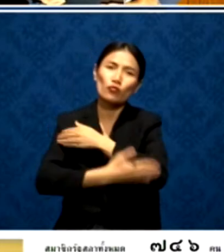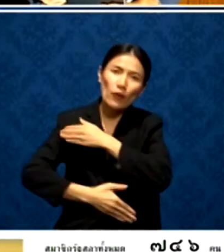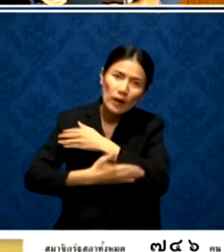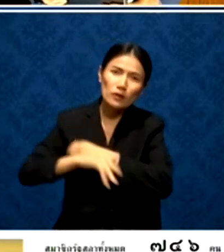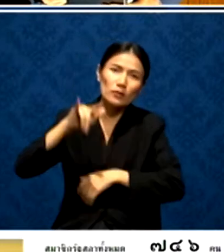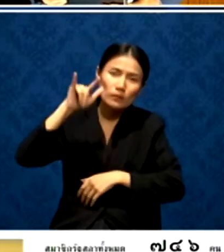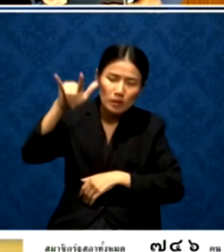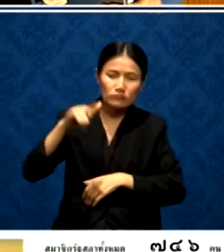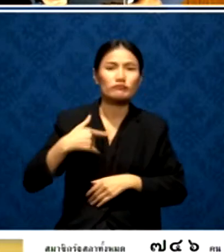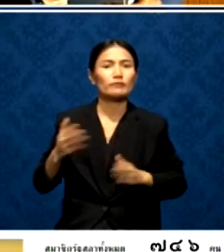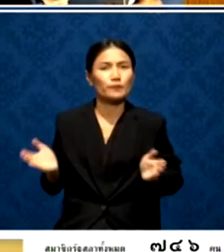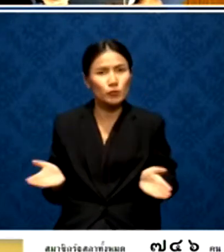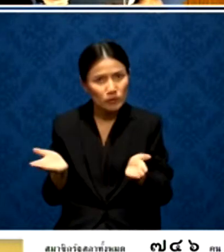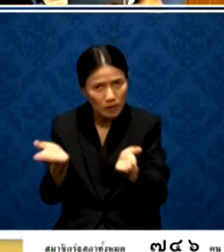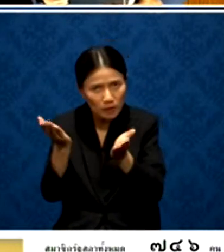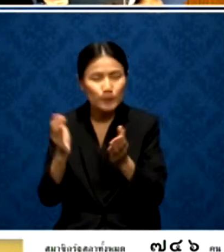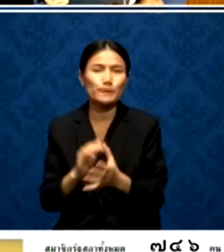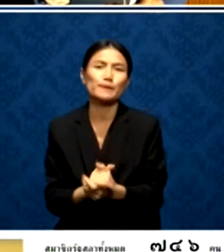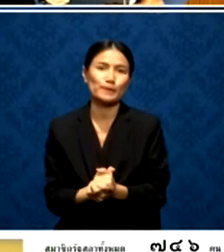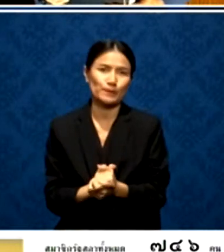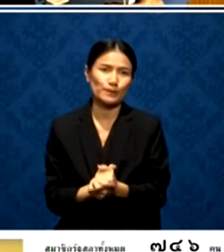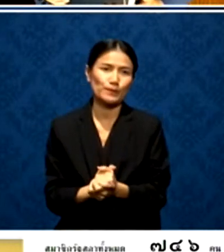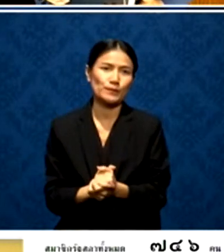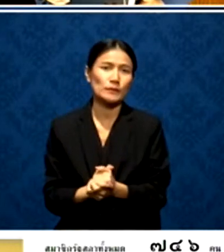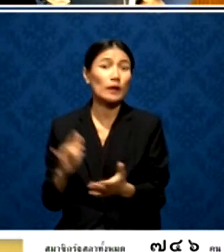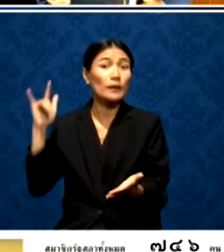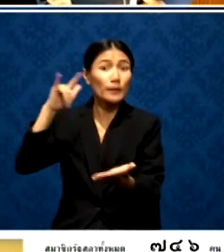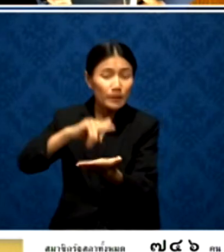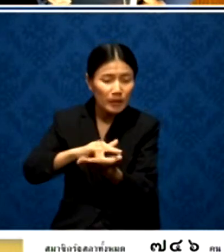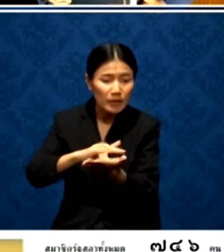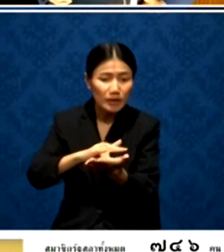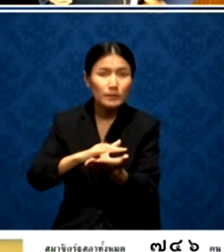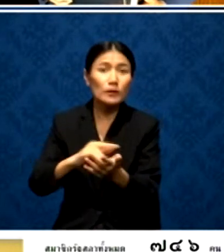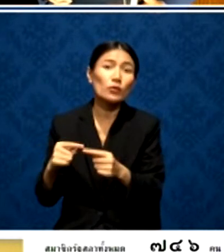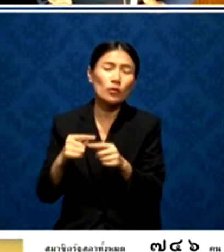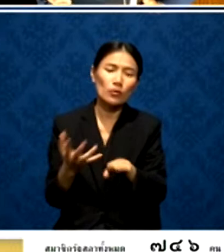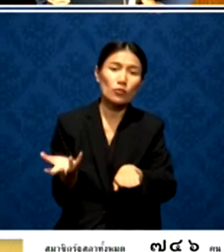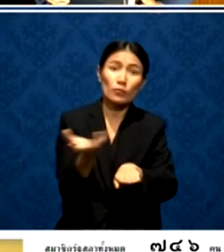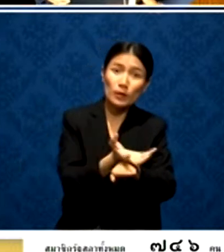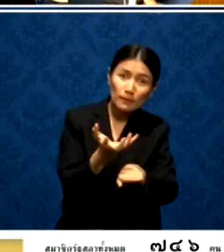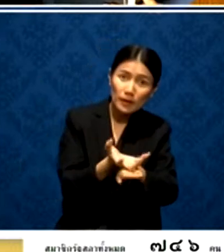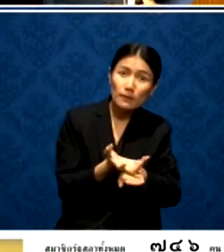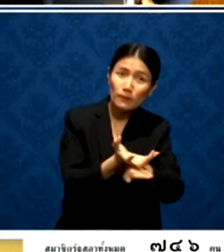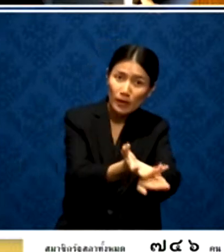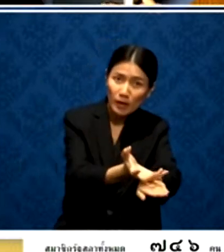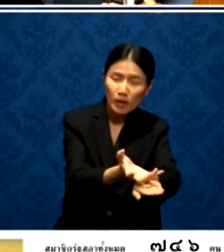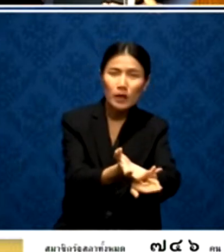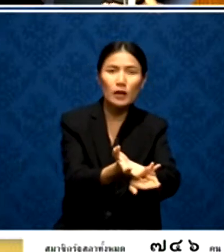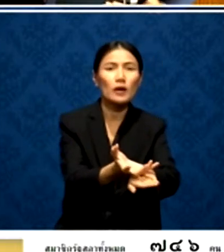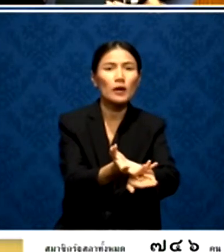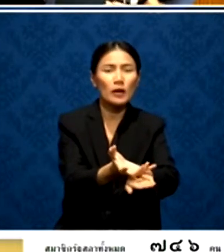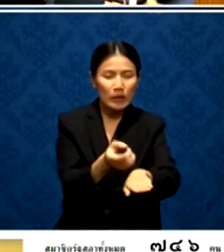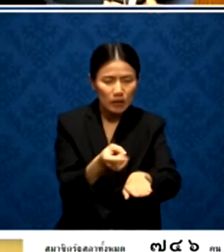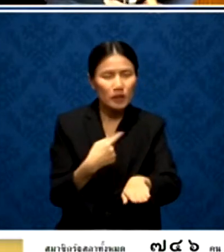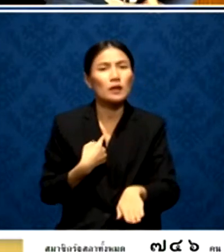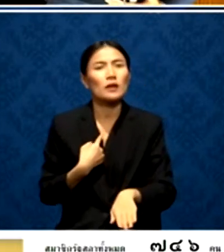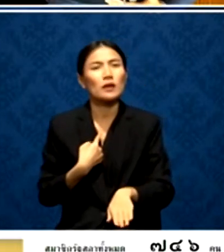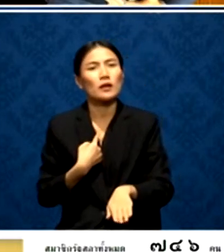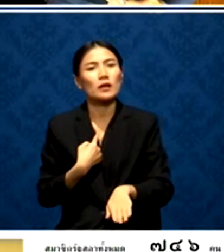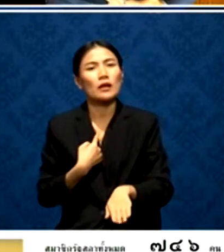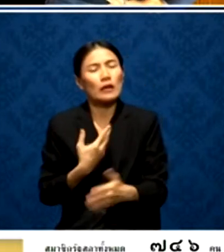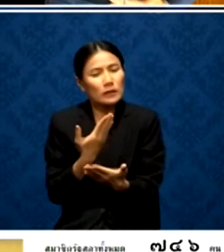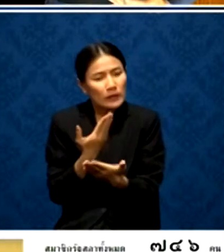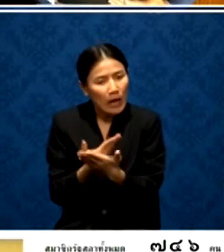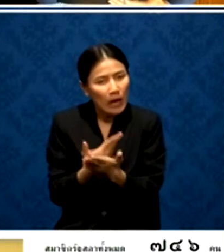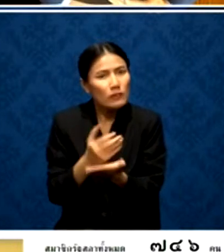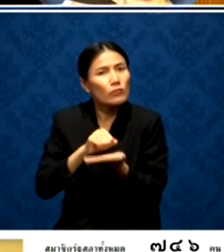าศเชื่อมต่อการเดินทางและการขนส่งของภาคประชาชนสินค้าและการบริการด้วยราคาและการ